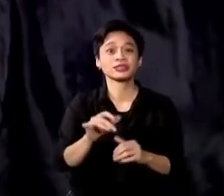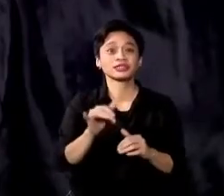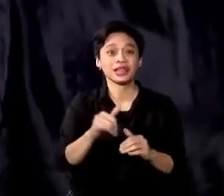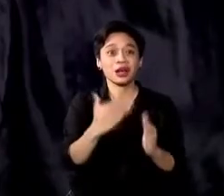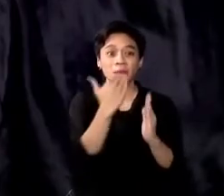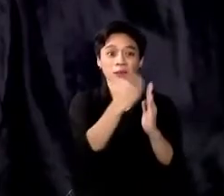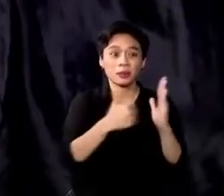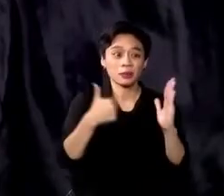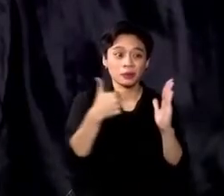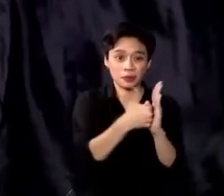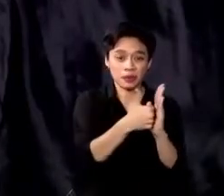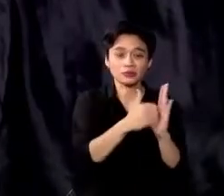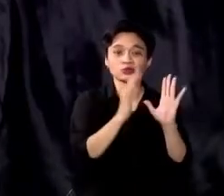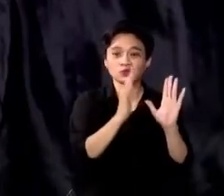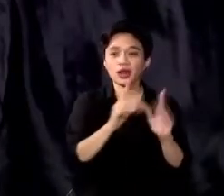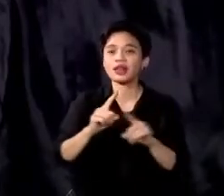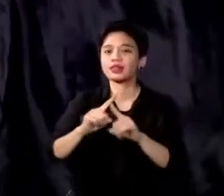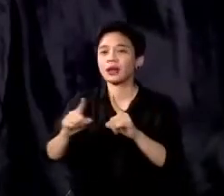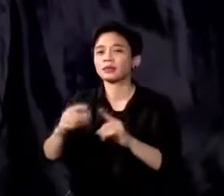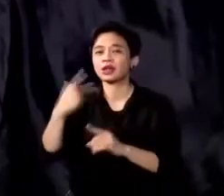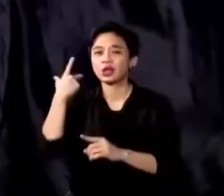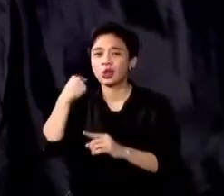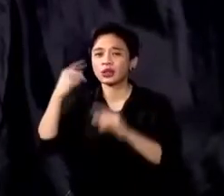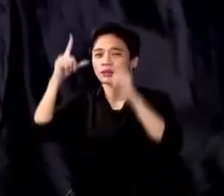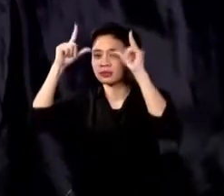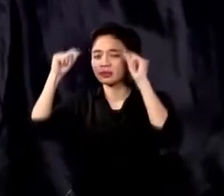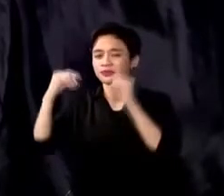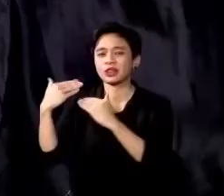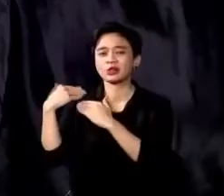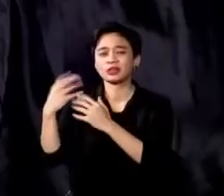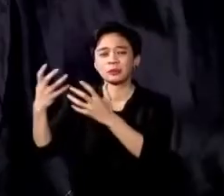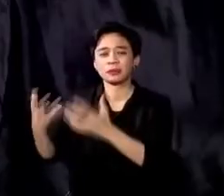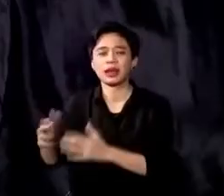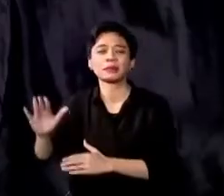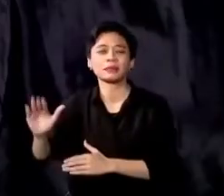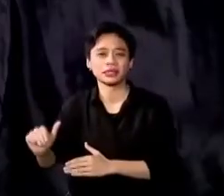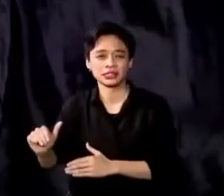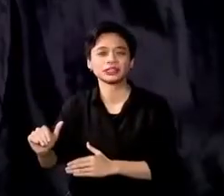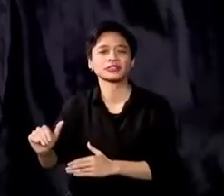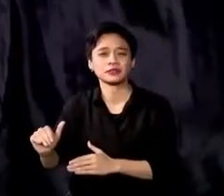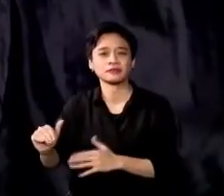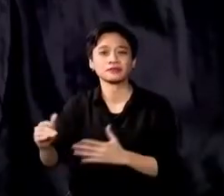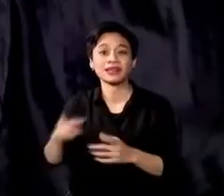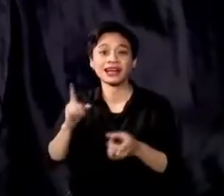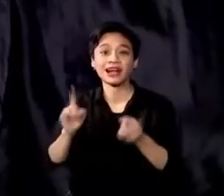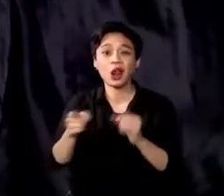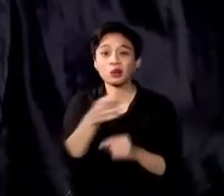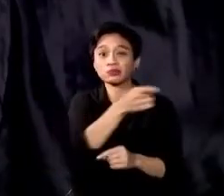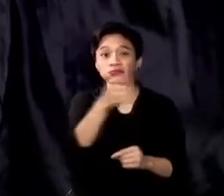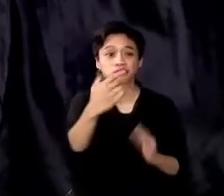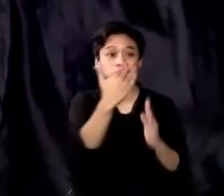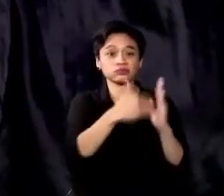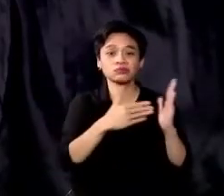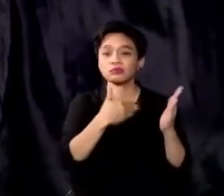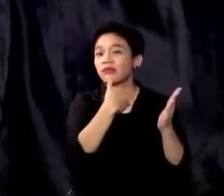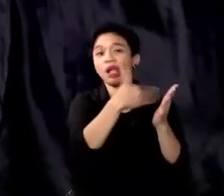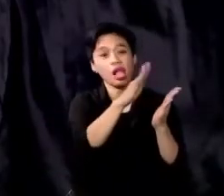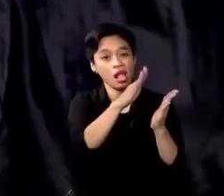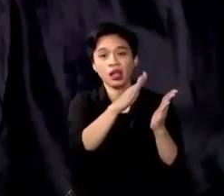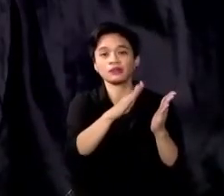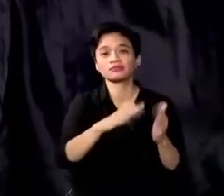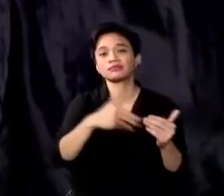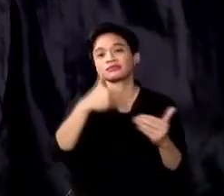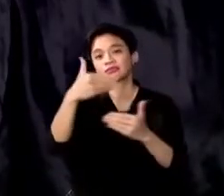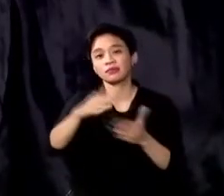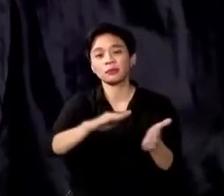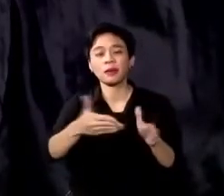beratnya perjuangan dokter dan tenaga kesehatan yang merawat pasien di rumah sakit mereka yang mengabaikan protokol kesehatan sehingga menimbulkan korban